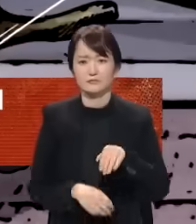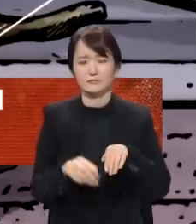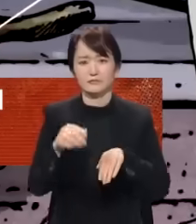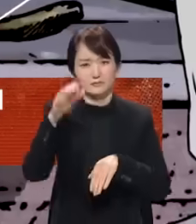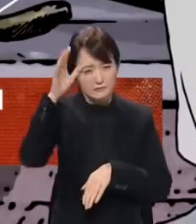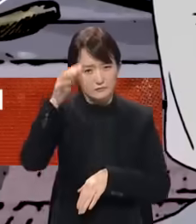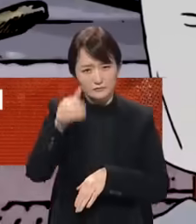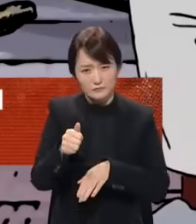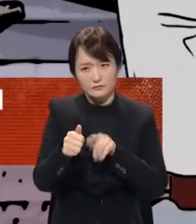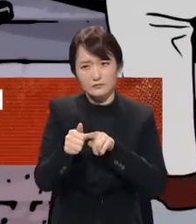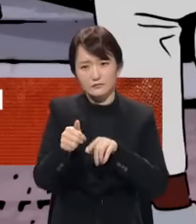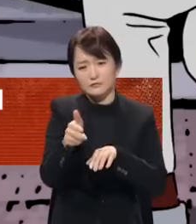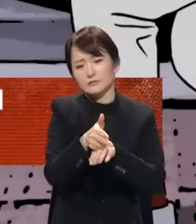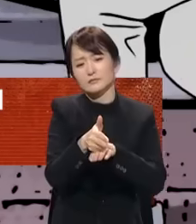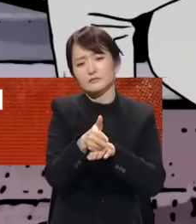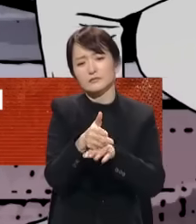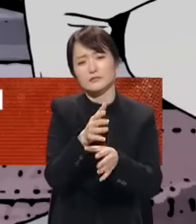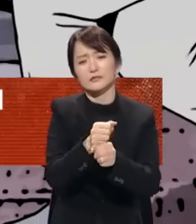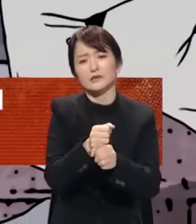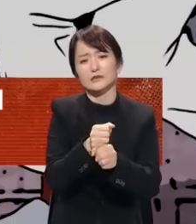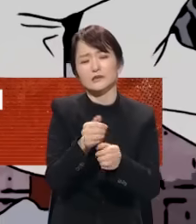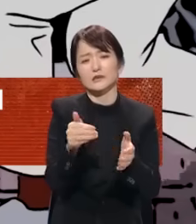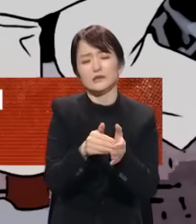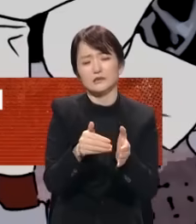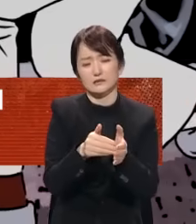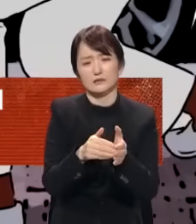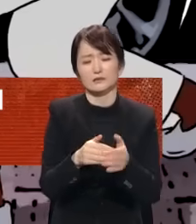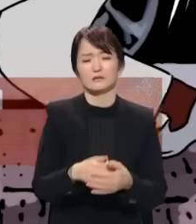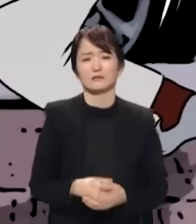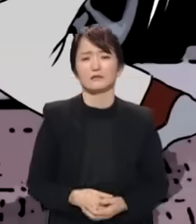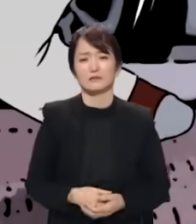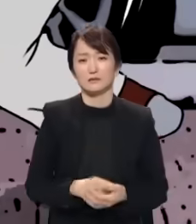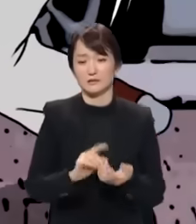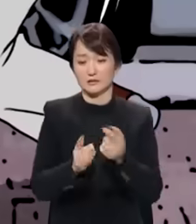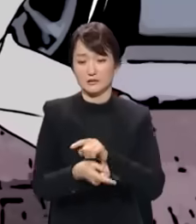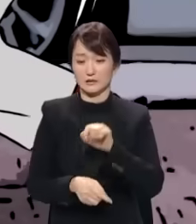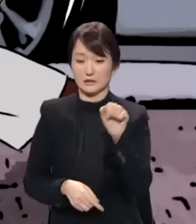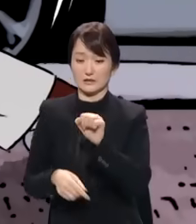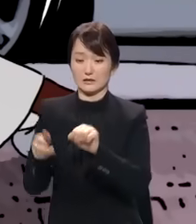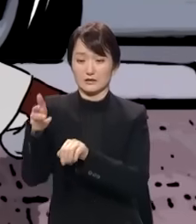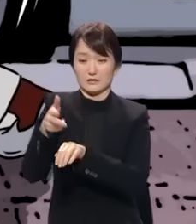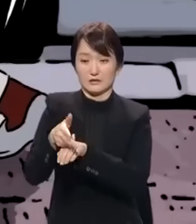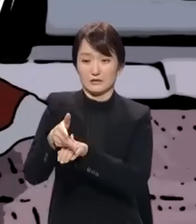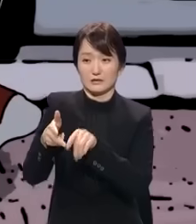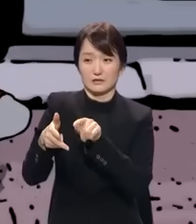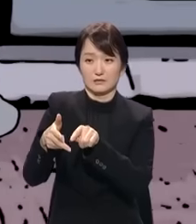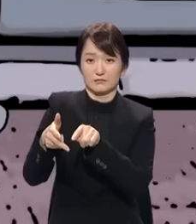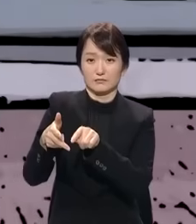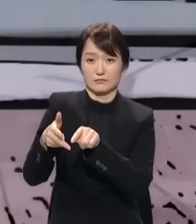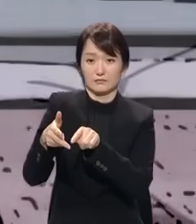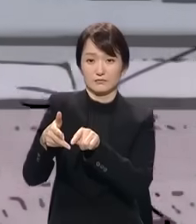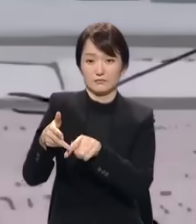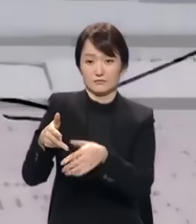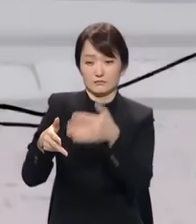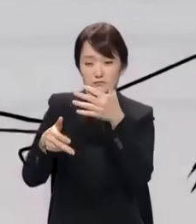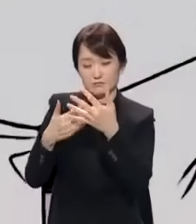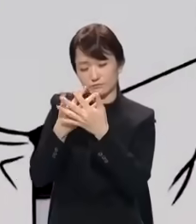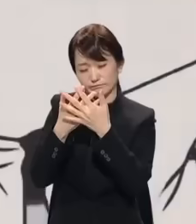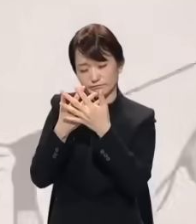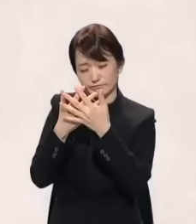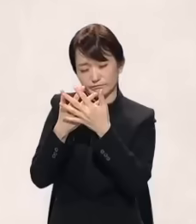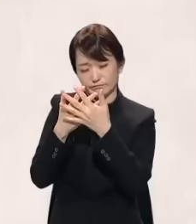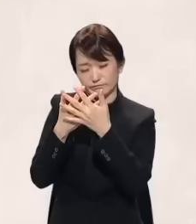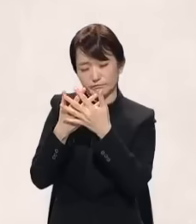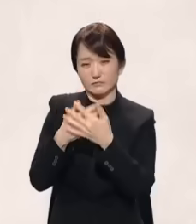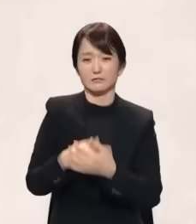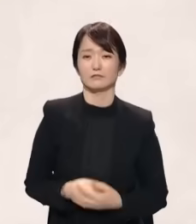영상 자체가 기간이 다 경과가 됐다고 합니다. 또 대리기사 차량 영상은 아예 뒤에 또 흐릿해서 뒤 차량은 잘